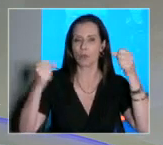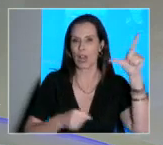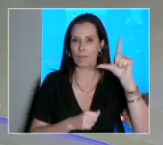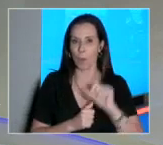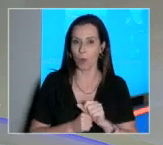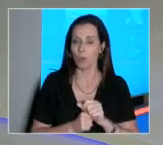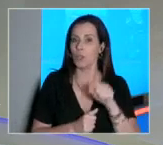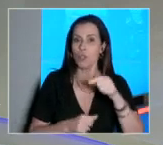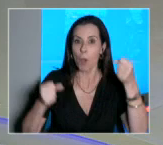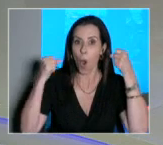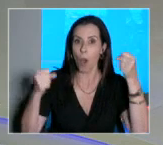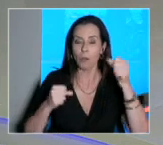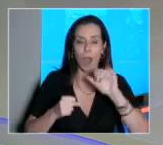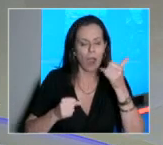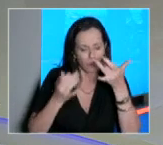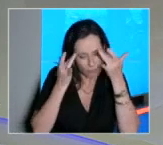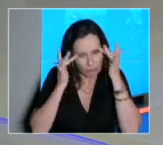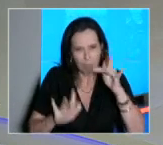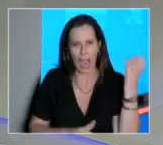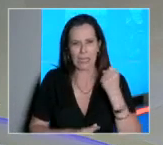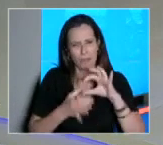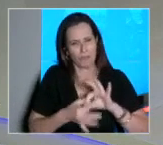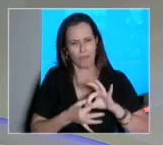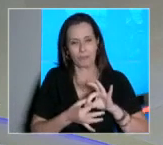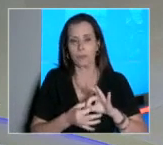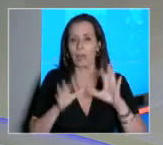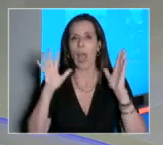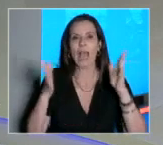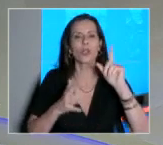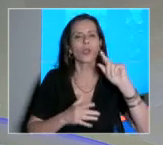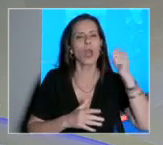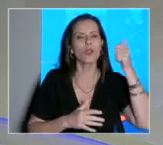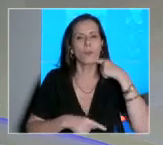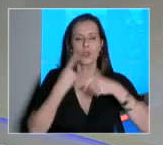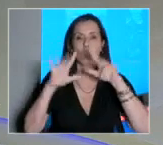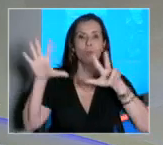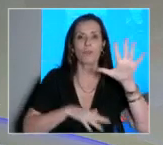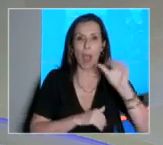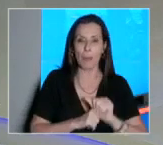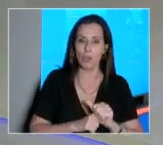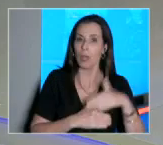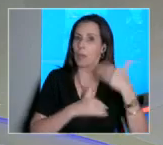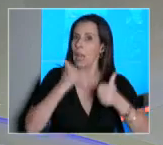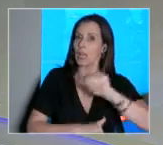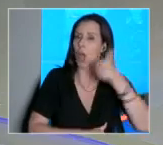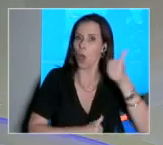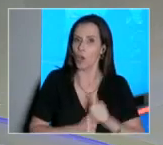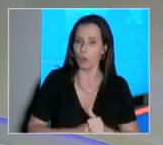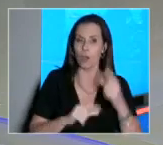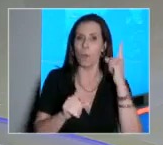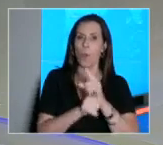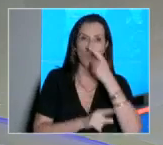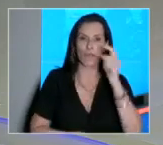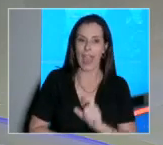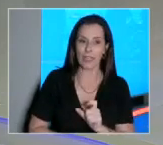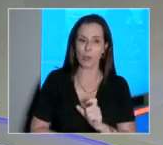הקבוצה, שנחשבים לאוהדים המסורים והאוהבים ביותר. האסון הראשון היה בשנת 1985, בגמר ליגת האלופות, מול